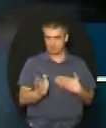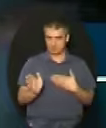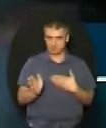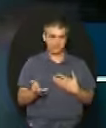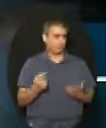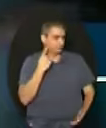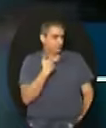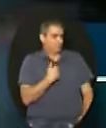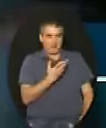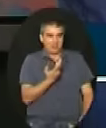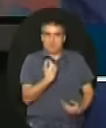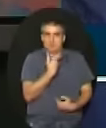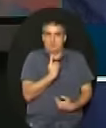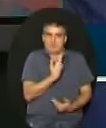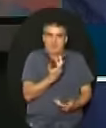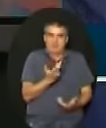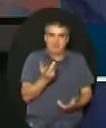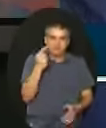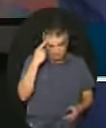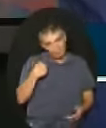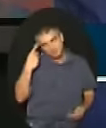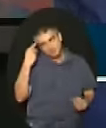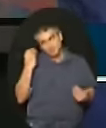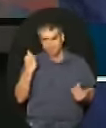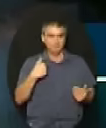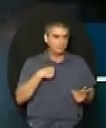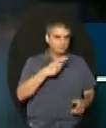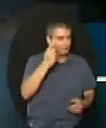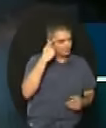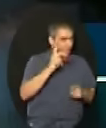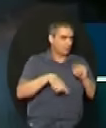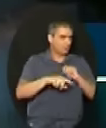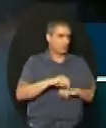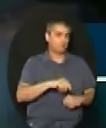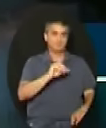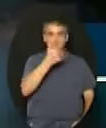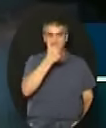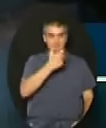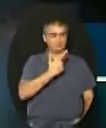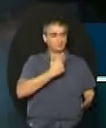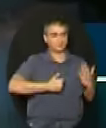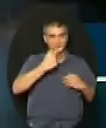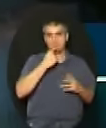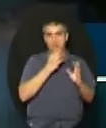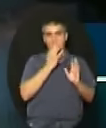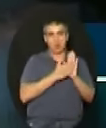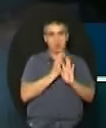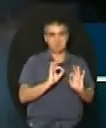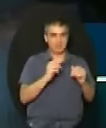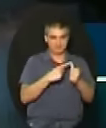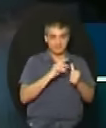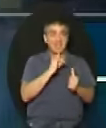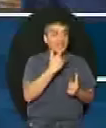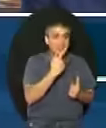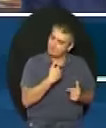בסדר. תשמע אותי, אז למה אתה פונה אליהם? אני מנחש, אני... אז הניחוש שלך לדעתי לא נכון. קודם כל, שבעה דירקטורים אומרים שהוא לא אמר. אם הוא